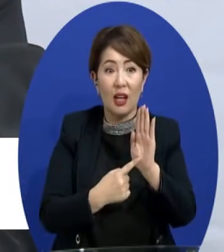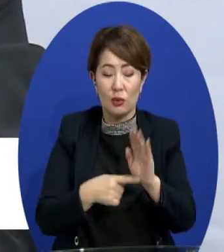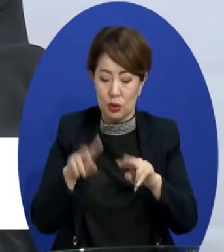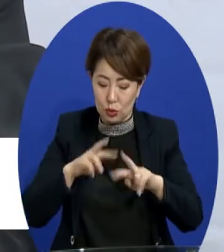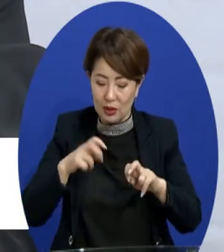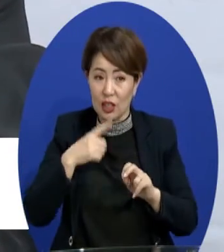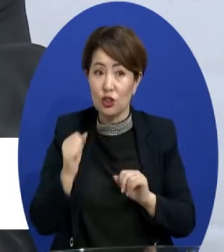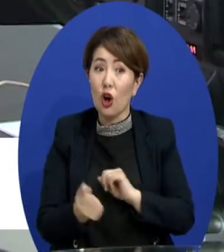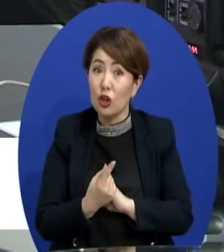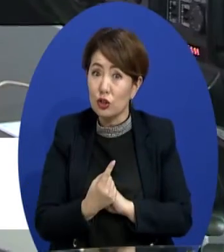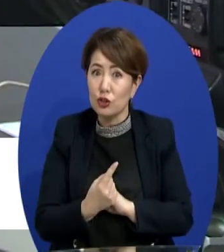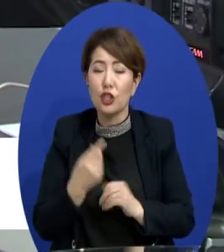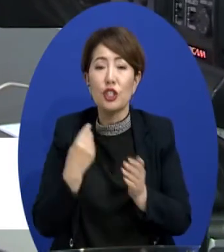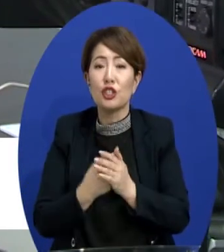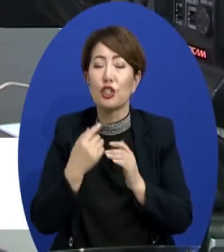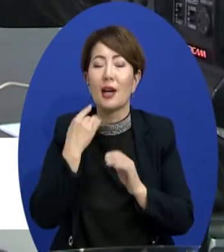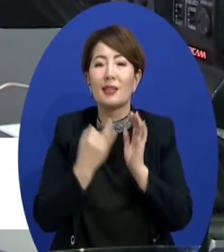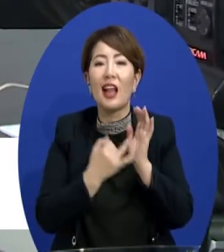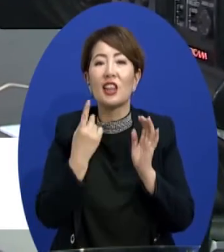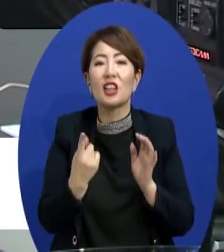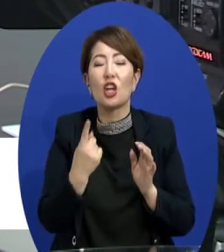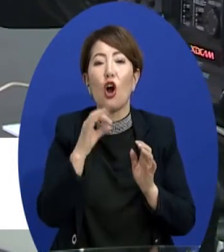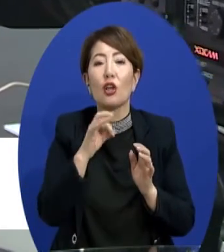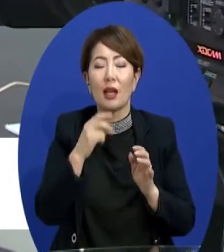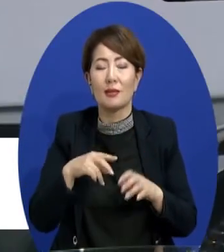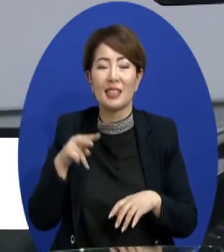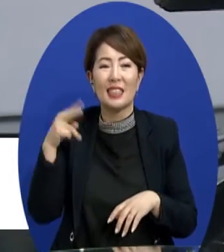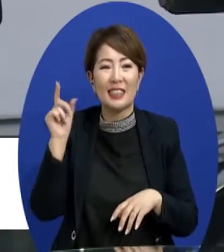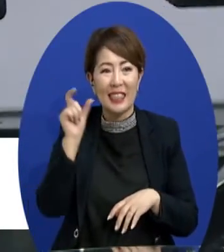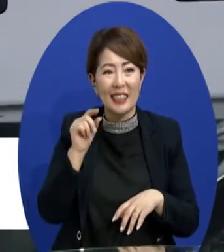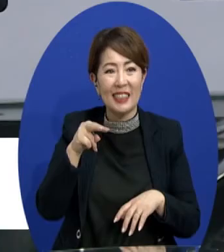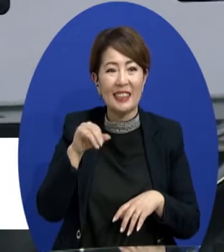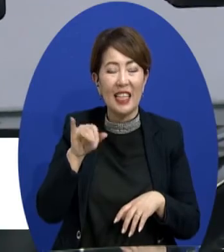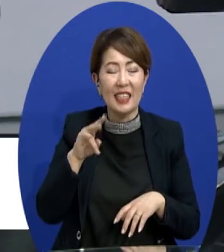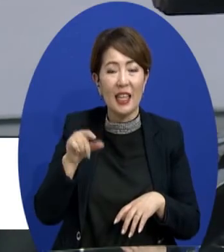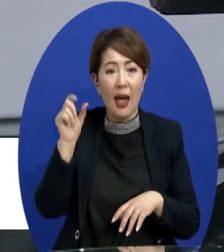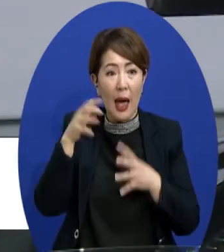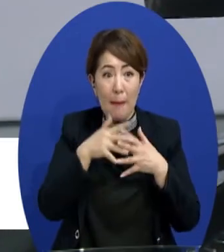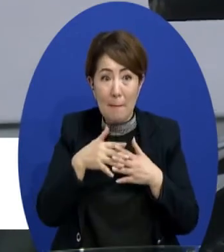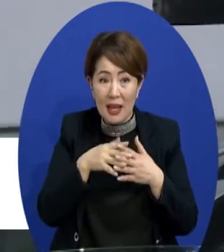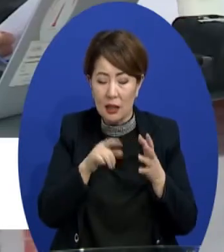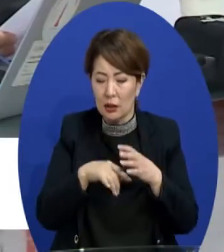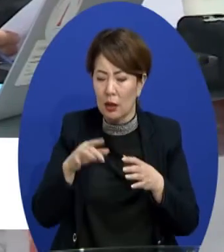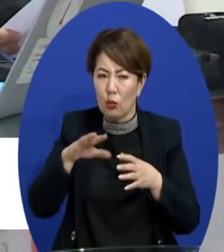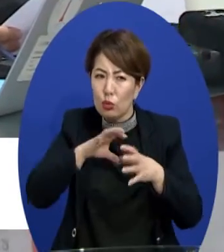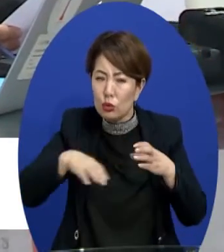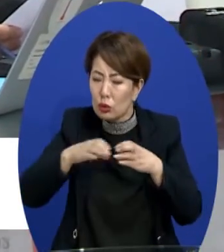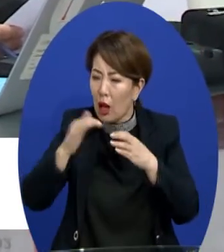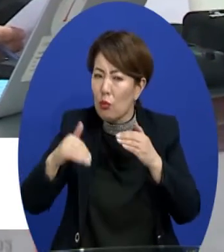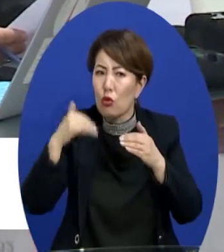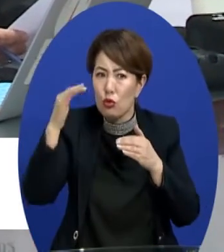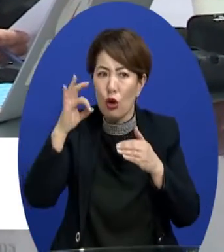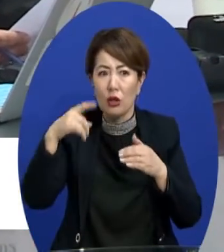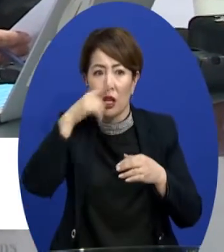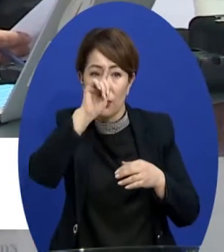онцолж байлаа. Жишээлбэл 71 онотой Латин Америк бүс нутгийн авилгалын төсөөллийн индексийн хамгийн өндөр онотой улс. Тус улс